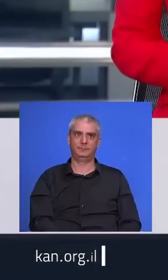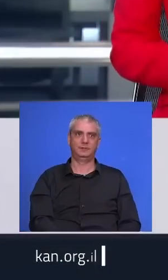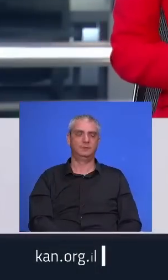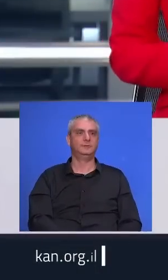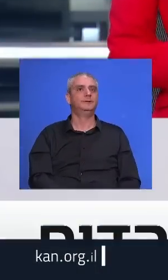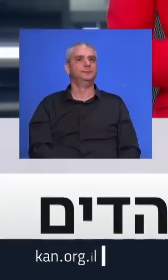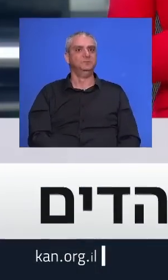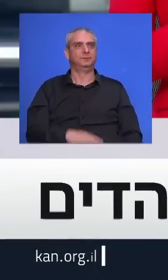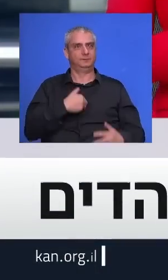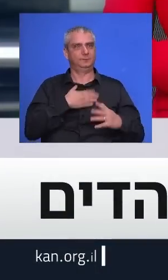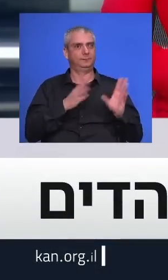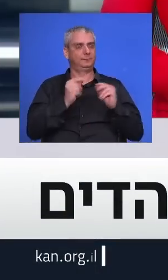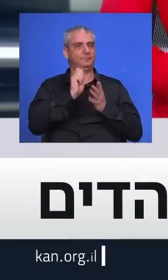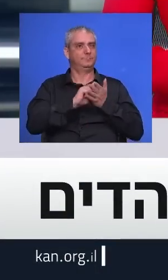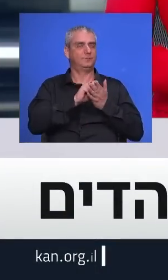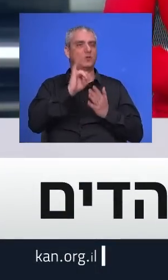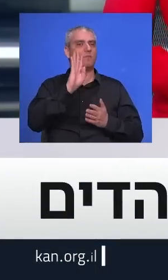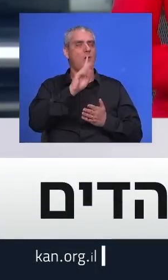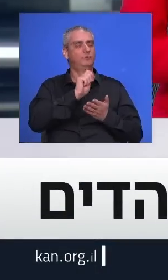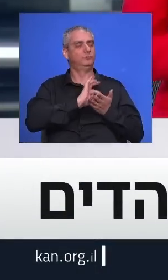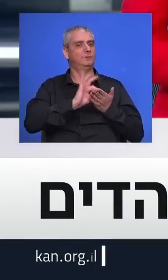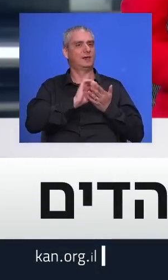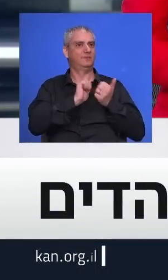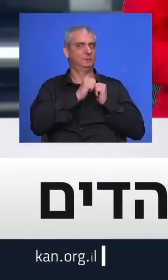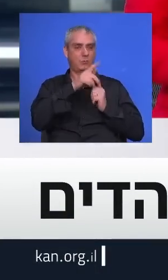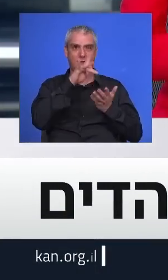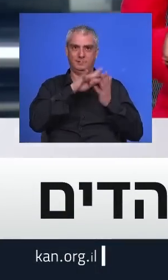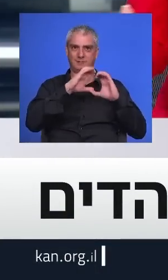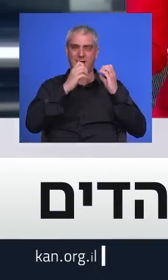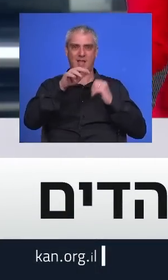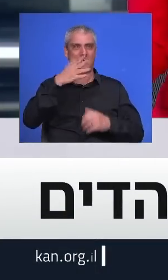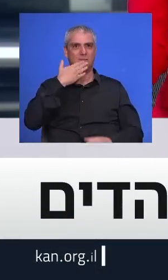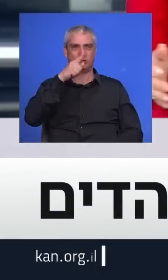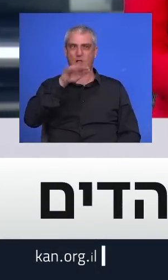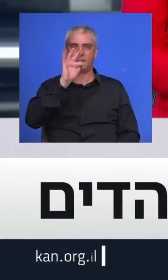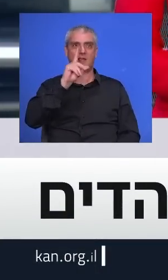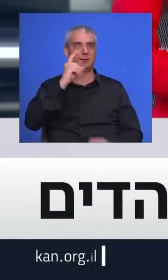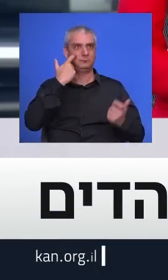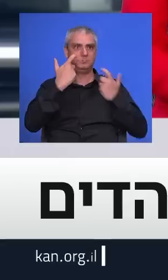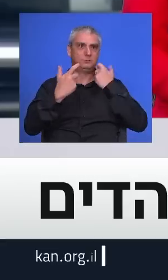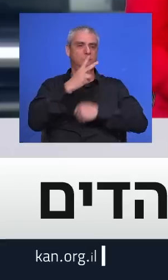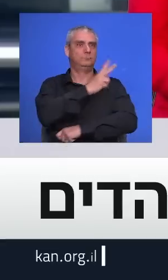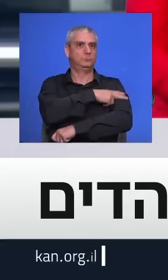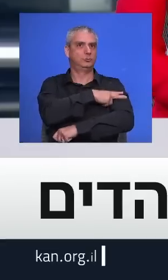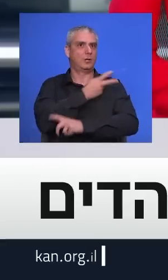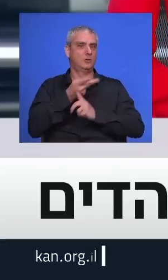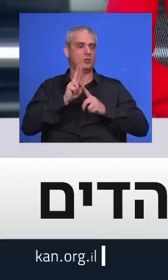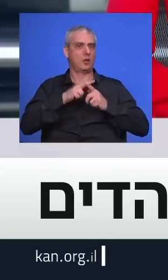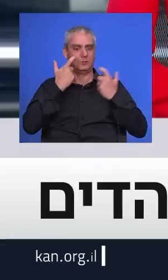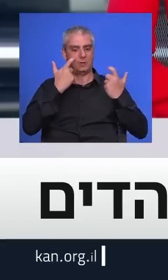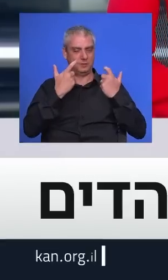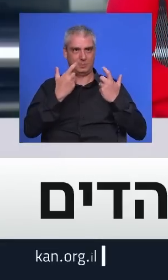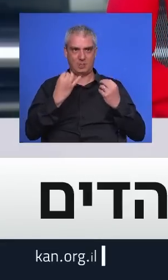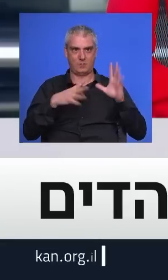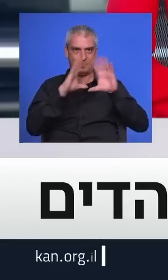ואנחנו רוצים להיות איתך, יואב בורוביץ', ראש תחום הספורט שלנו, אתה בטדי עכשיו, עם הפריסה המשטרתית המוגברת שם במשחק שמתקיים